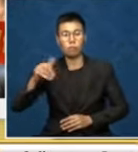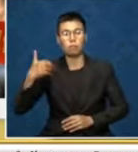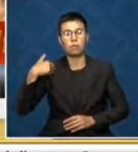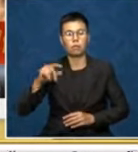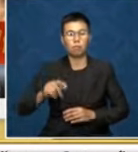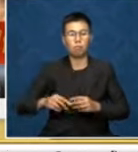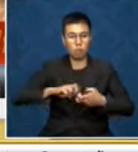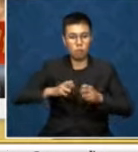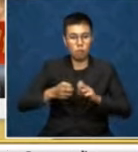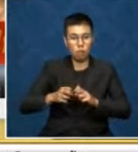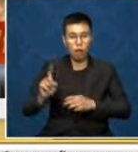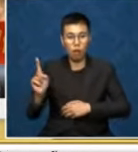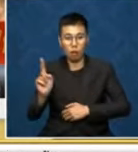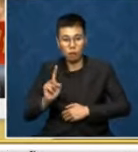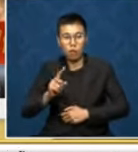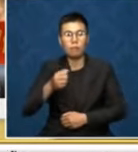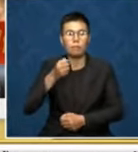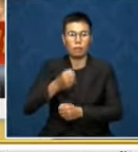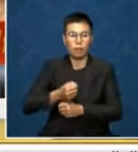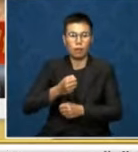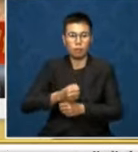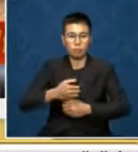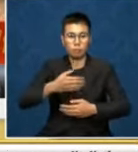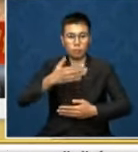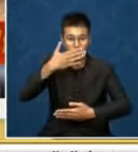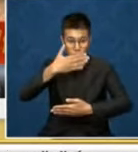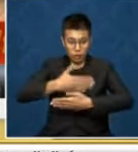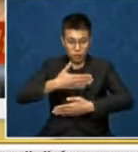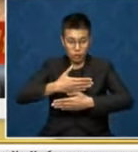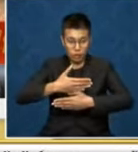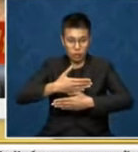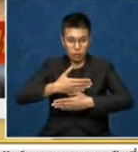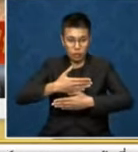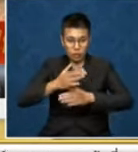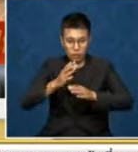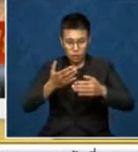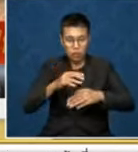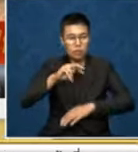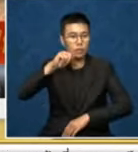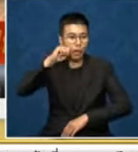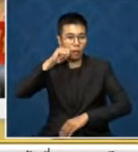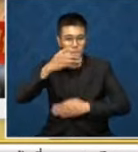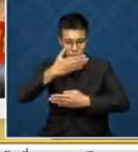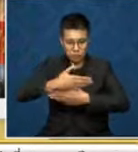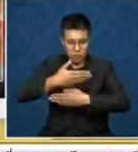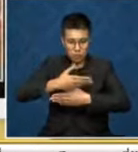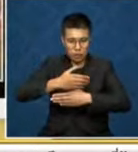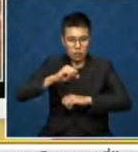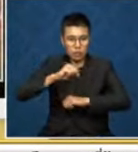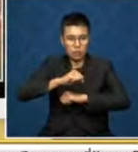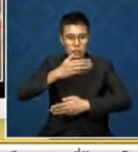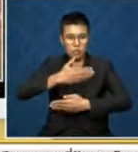มาจากการสร้างเขื่อนอ่างเก็บน้ำลำชีนะครับ